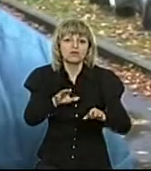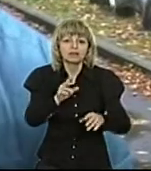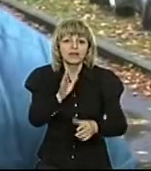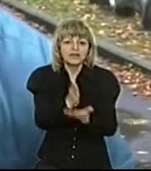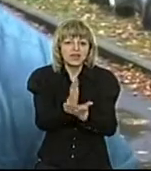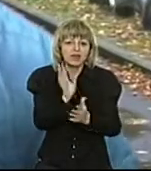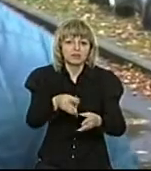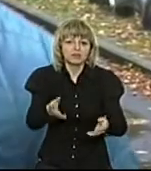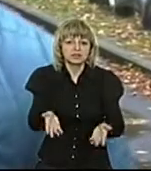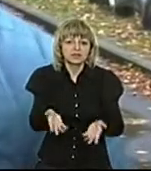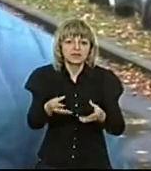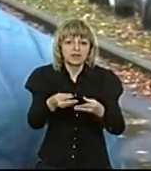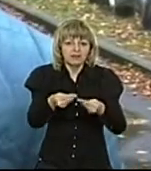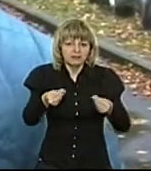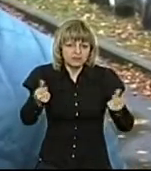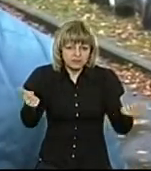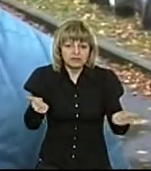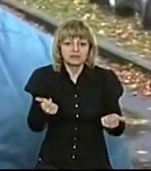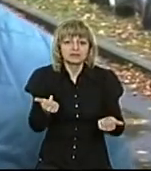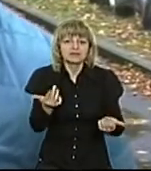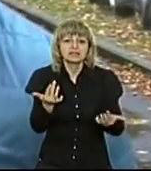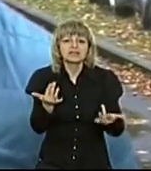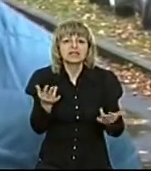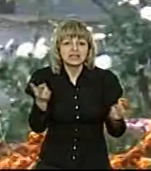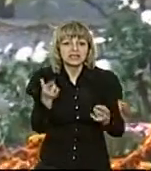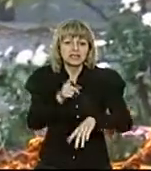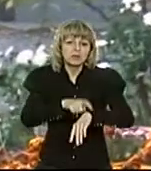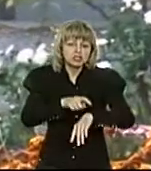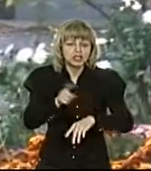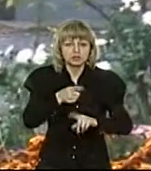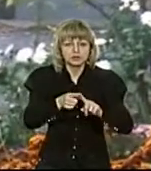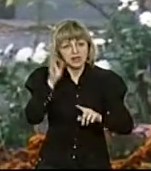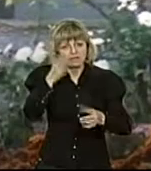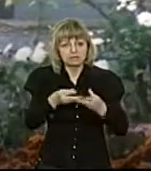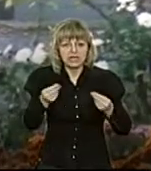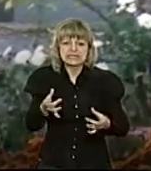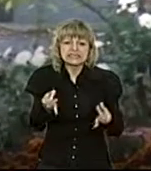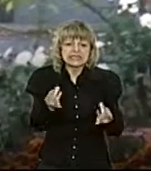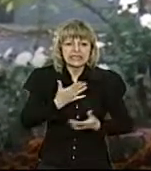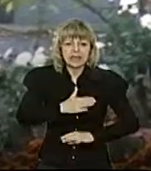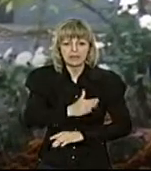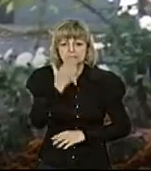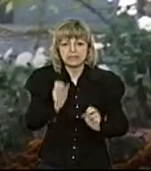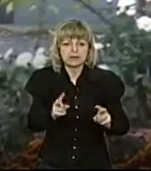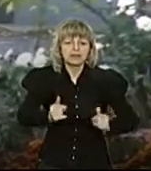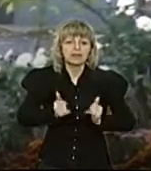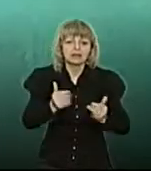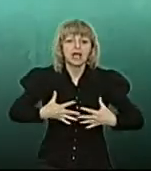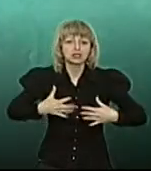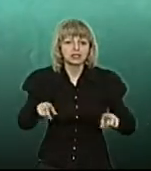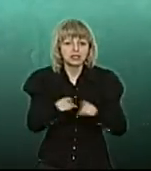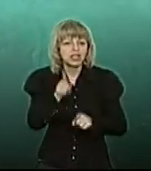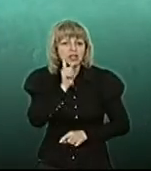самі розумієте, якої площі підвали, скільки треба часу, щоб ця вода випарувалася. Сирість, неприємний запах та небезпека для здоров'я.